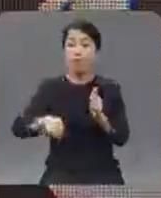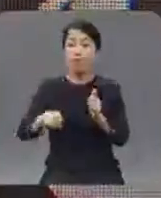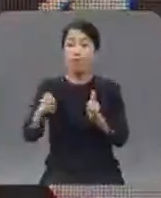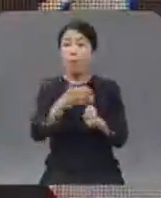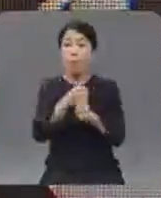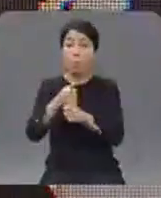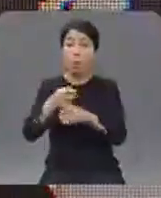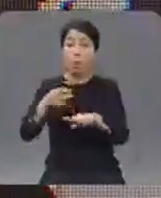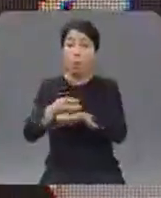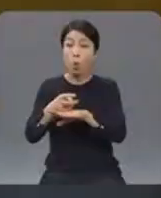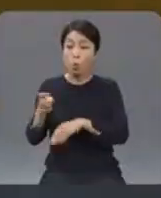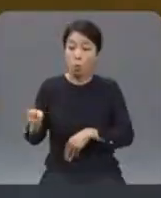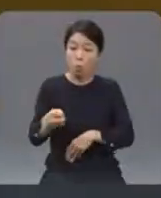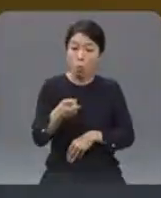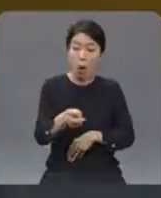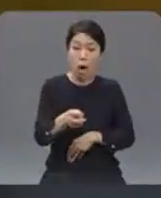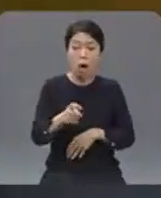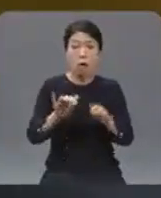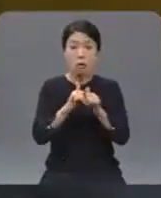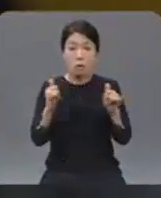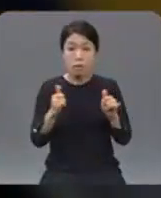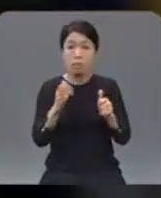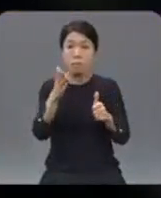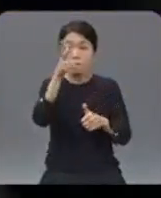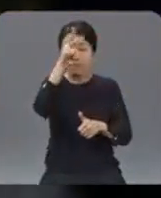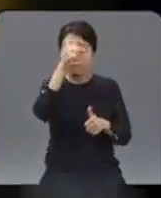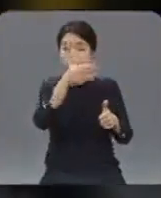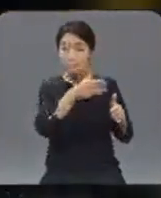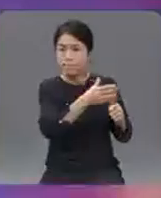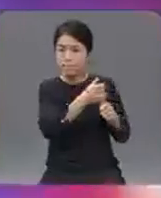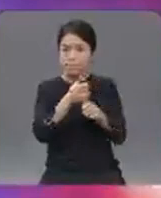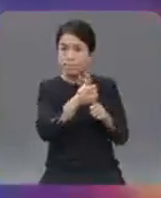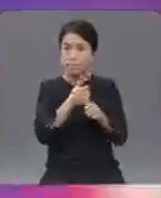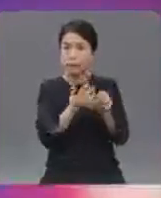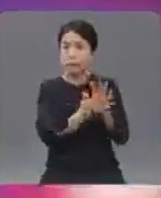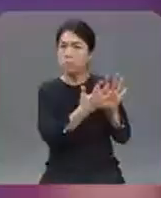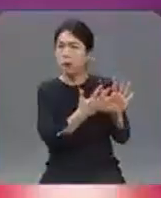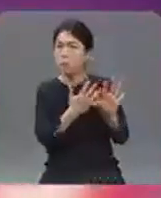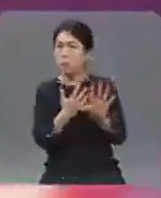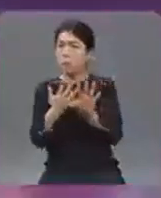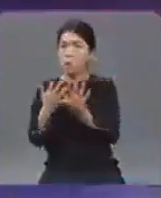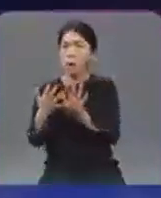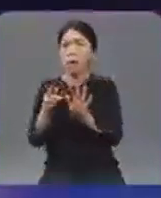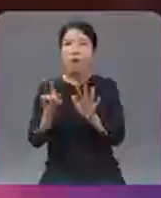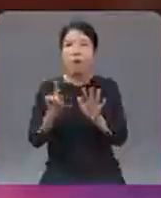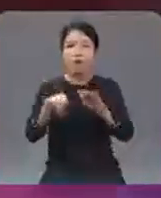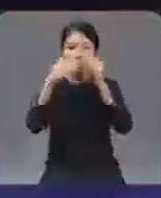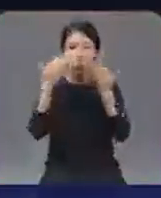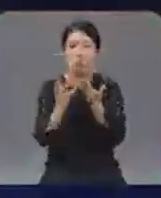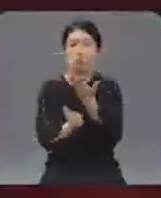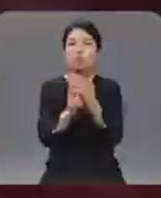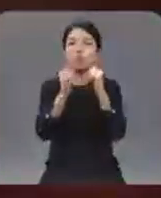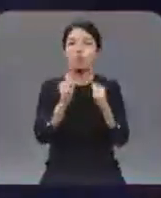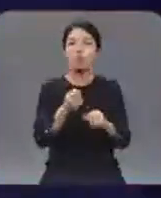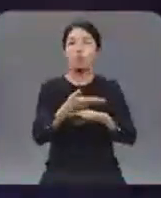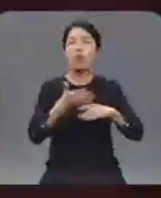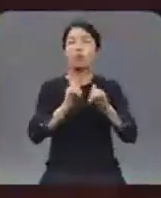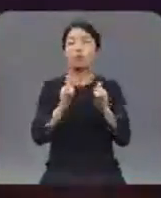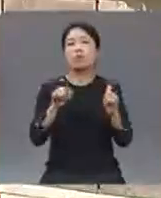호송버스가 들어서고 사람들이 경찰에 이끌려 줄지어 나옵니다 모두 불법체류